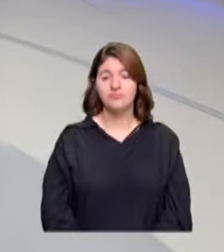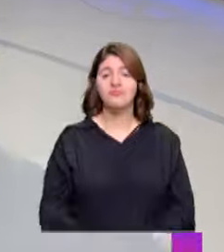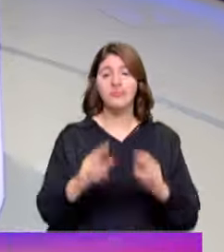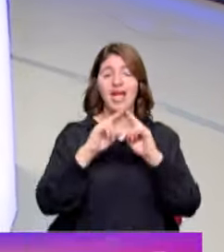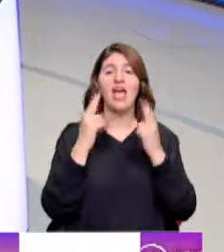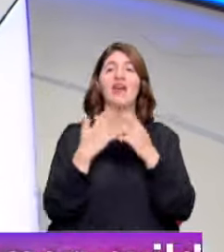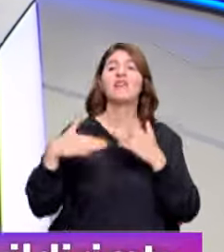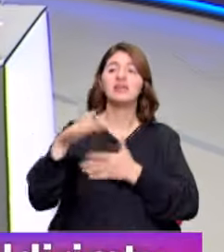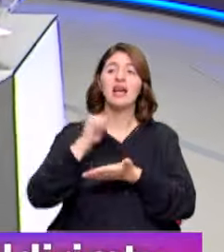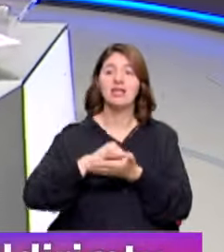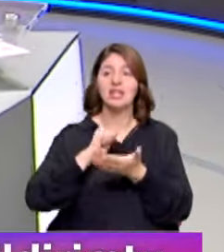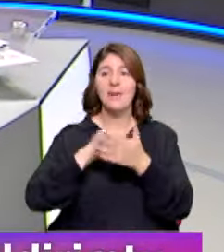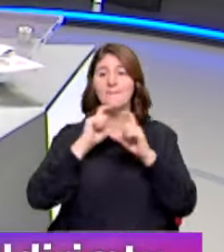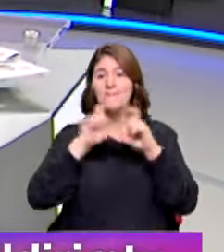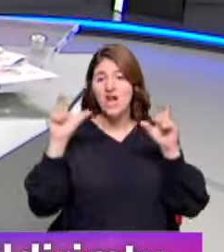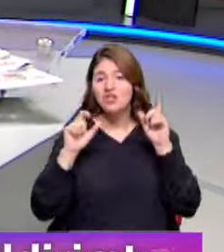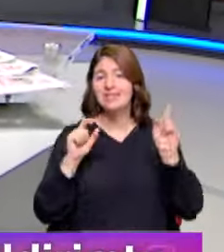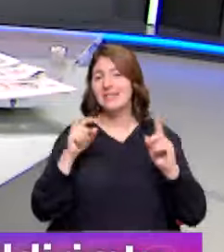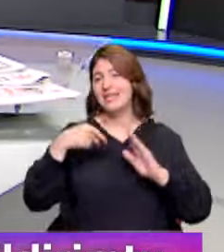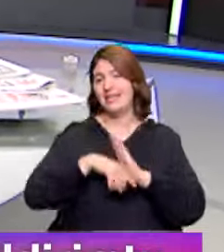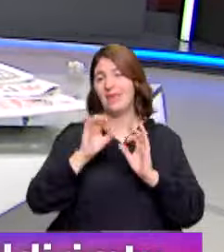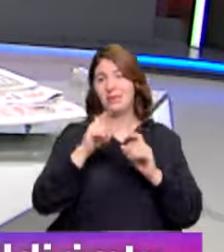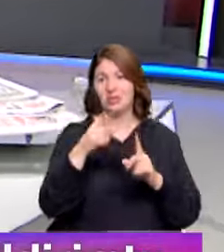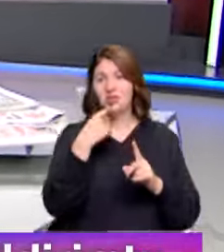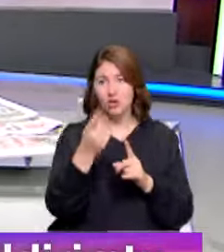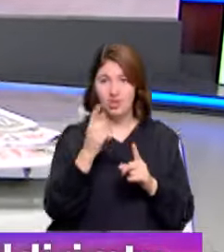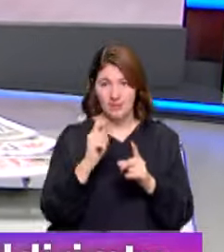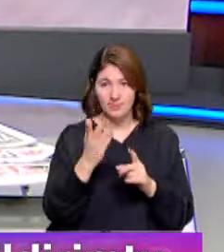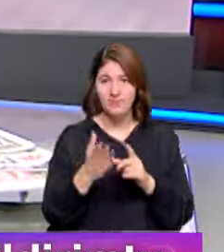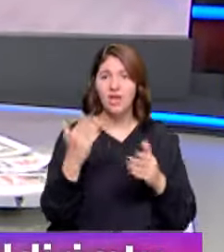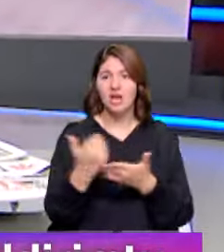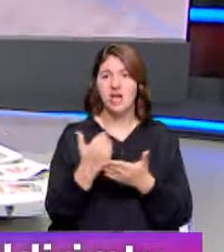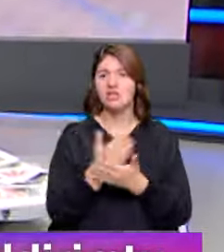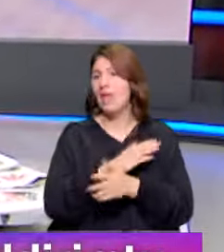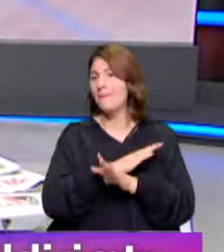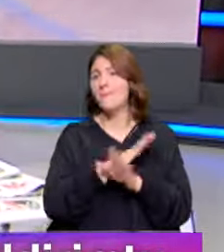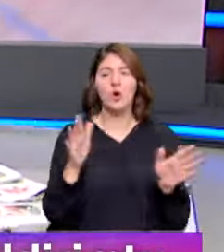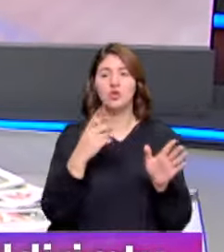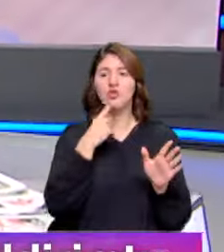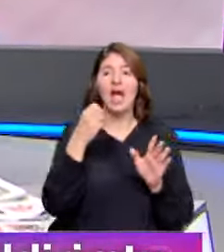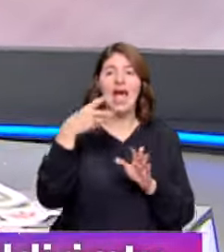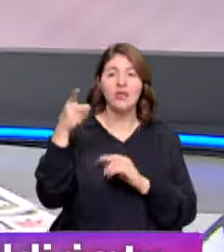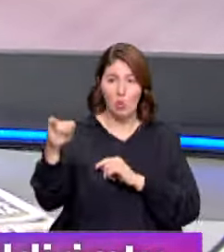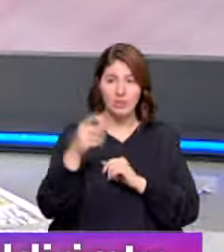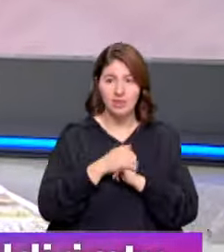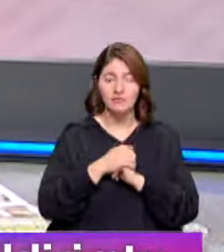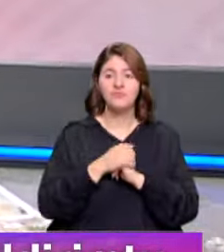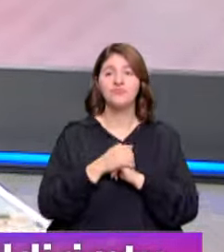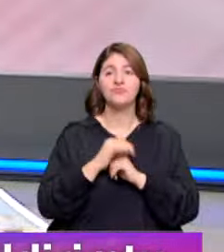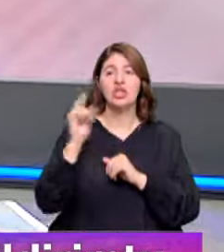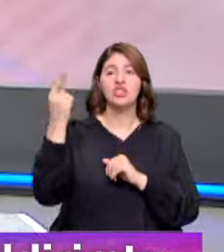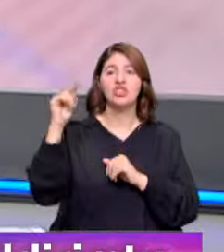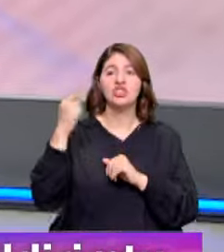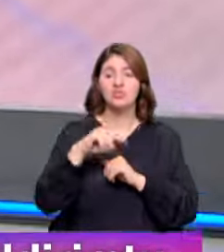Evrensel Gazetesi'nin manşetindeki detayı hemen sizlerle paylaşalım. Geçinemiyoruz diyor. Erdoğan,